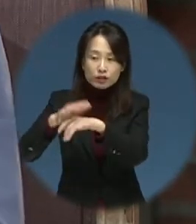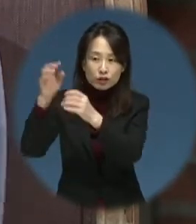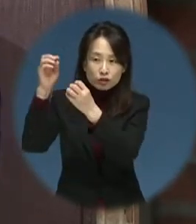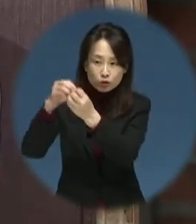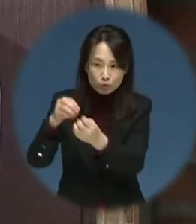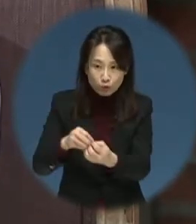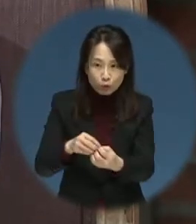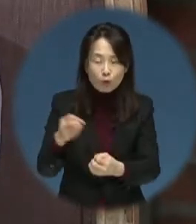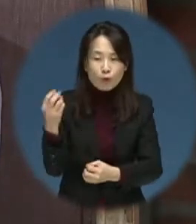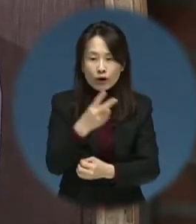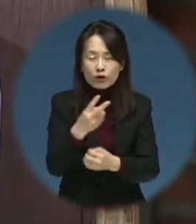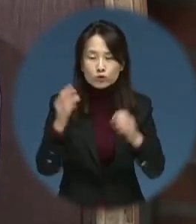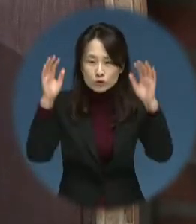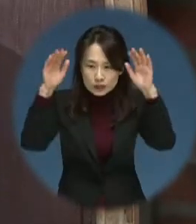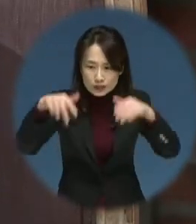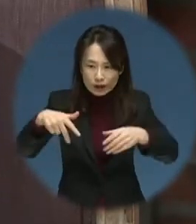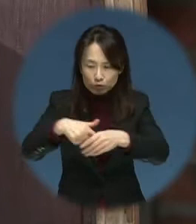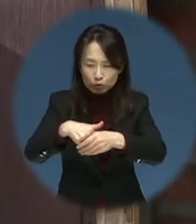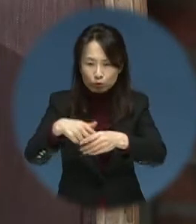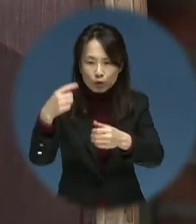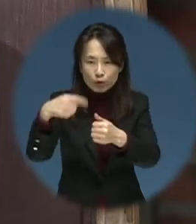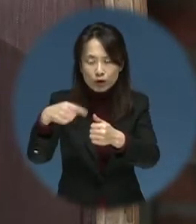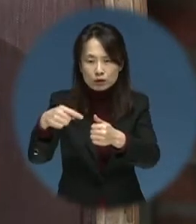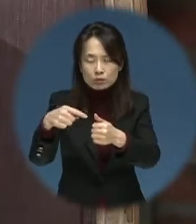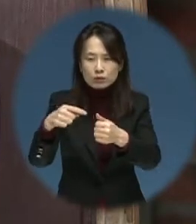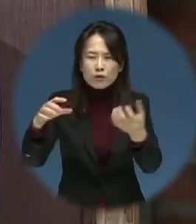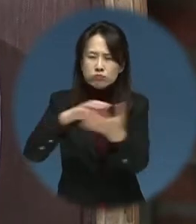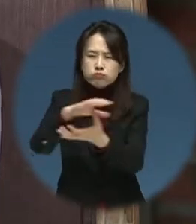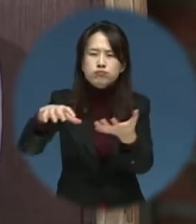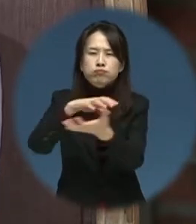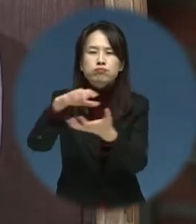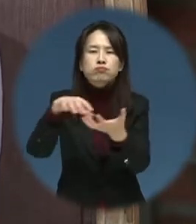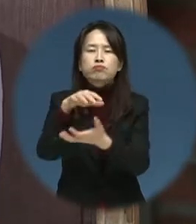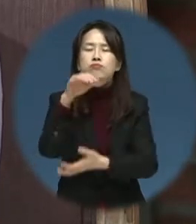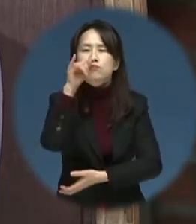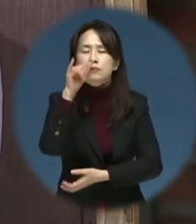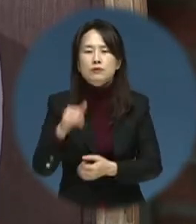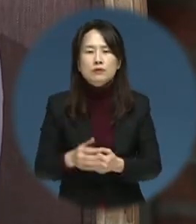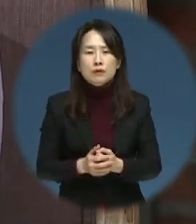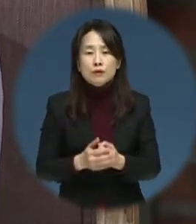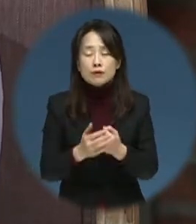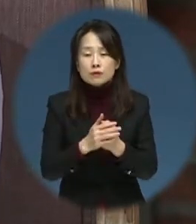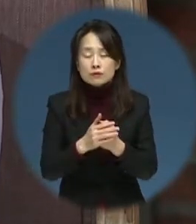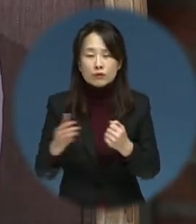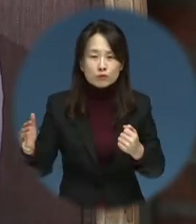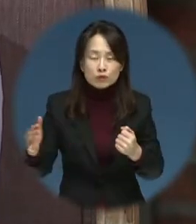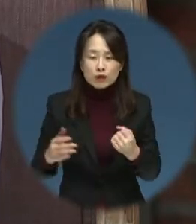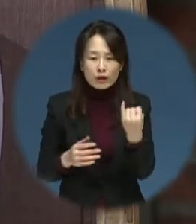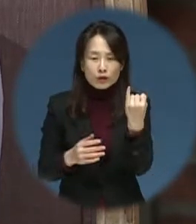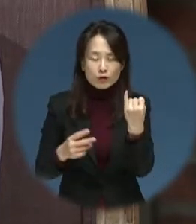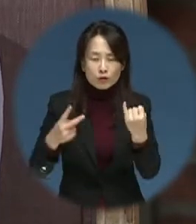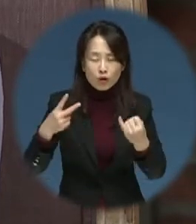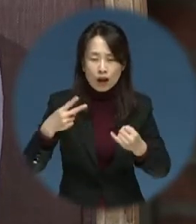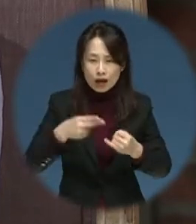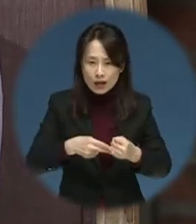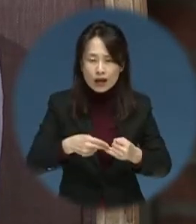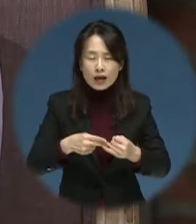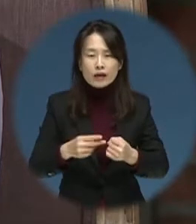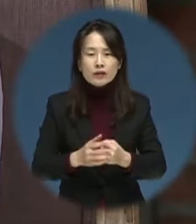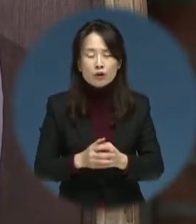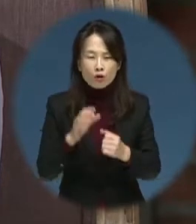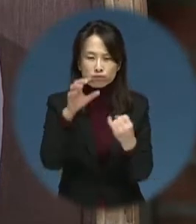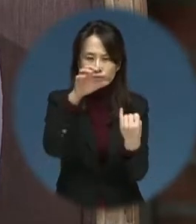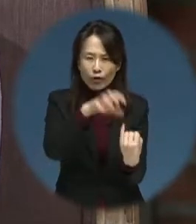가르침이 이제 혼돈되어 오는 거죠. 그걸 동일시함으로써. 아. 그래서 사실은 명예살인이나 여성 할례 사실 이제